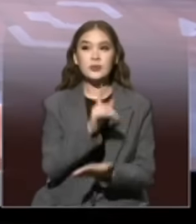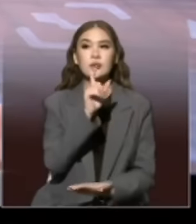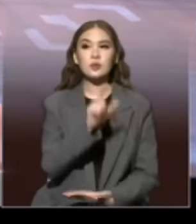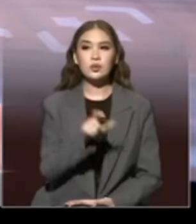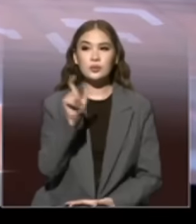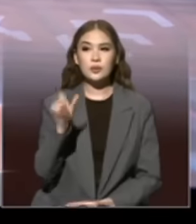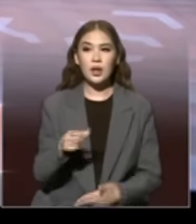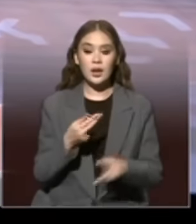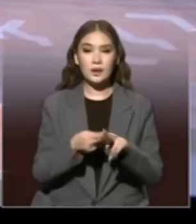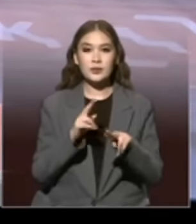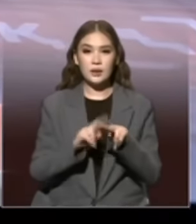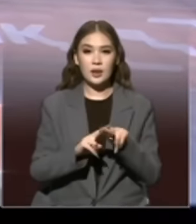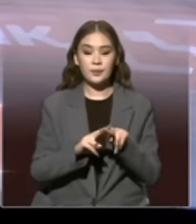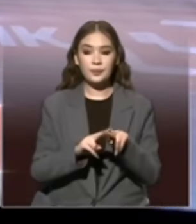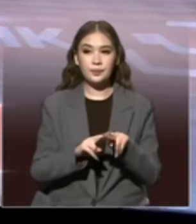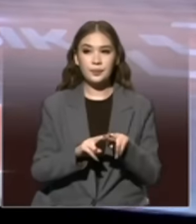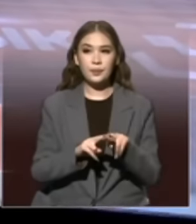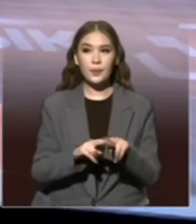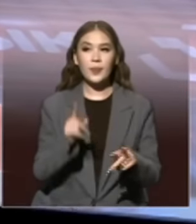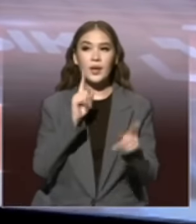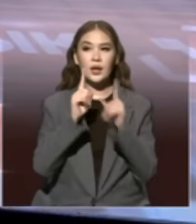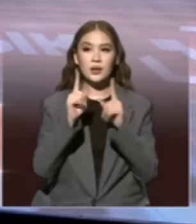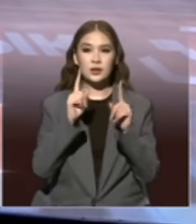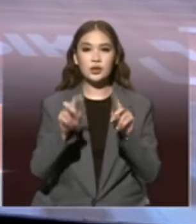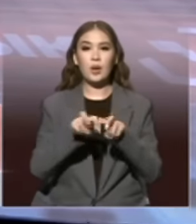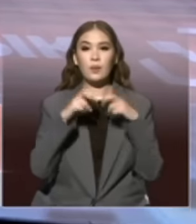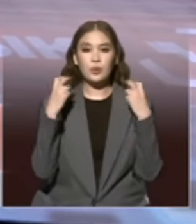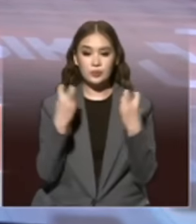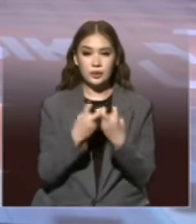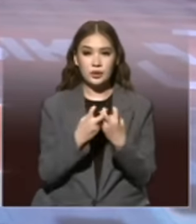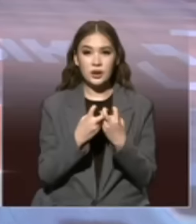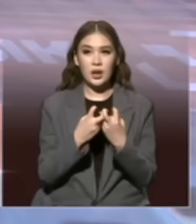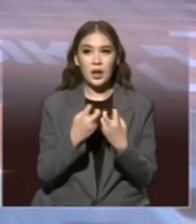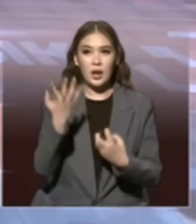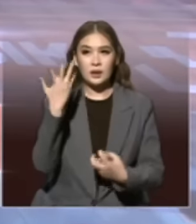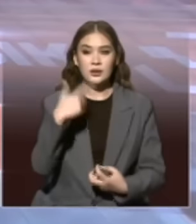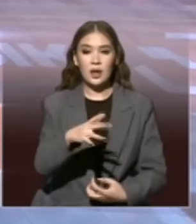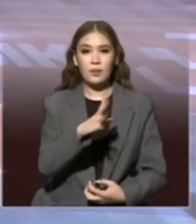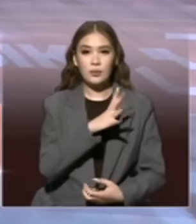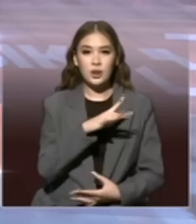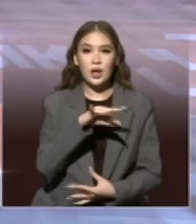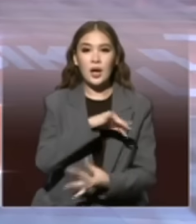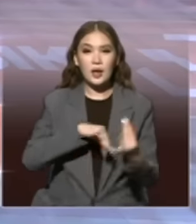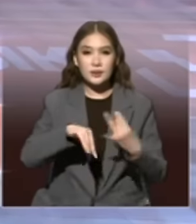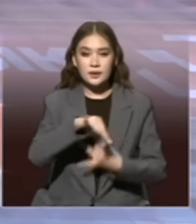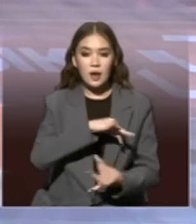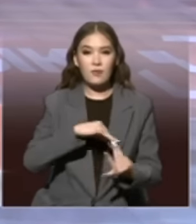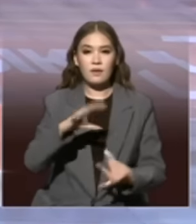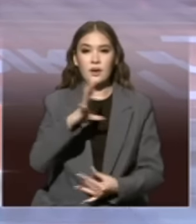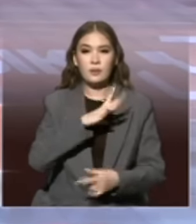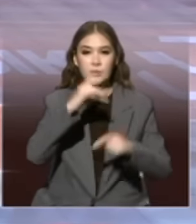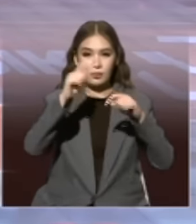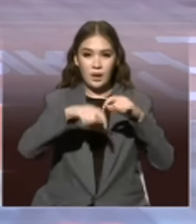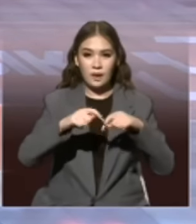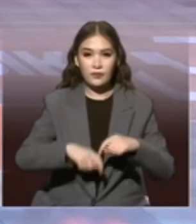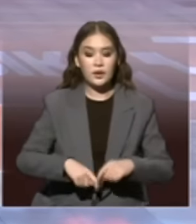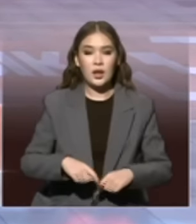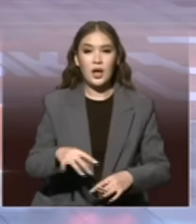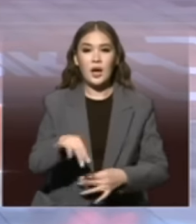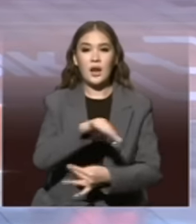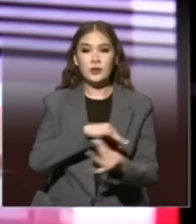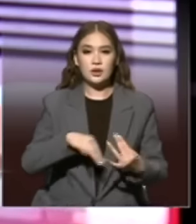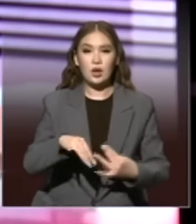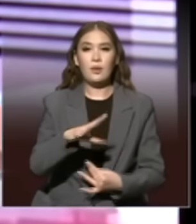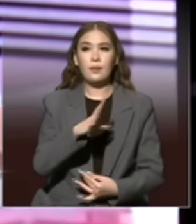Ол алқабилер кеңесі бөлмесінде олар бұны жан-жақты зерттеді. Бұл әңгіме